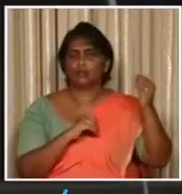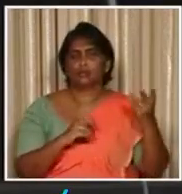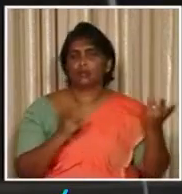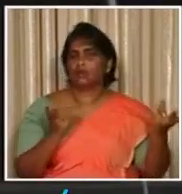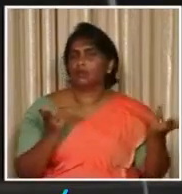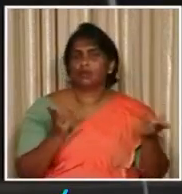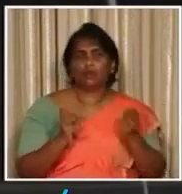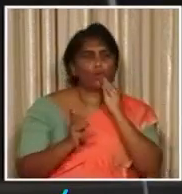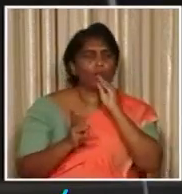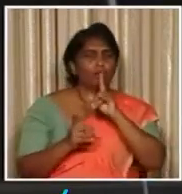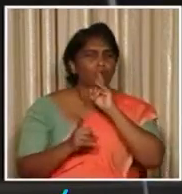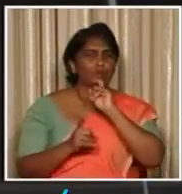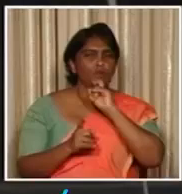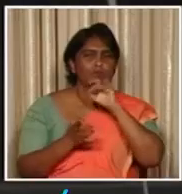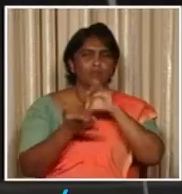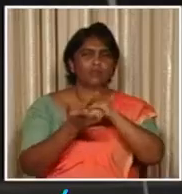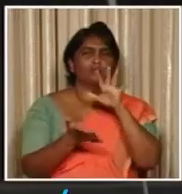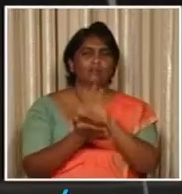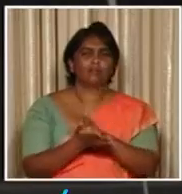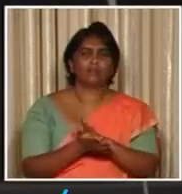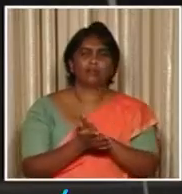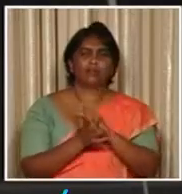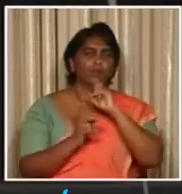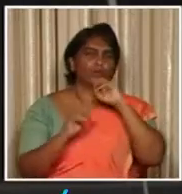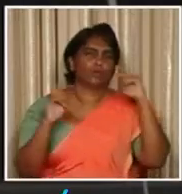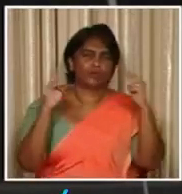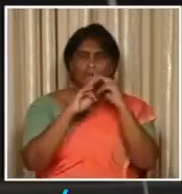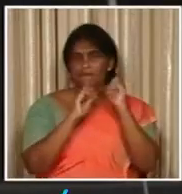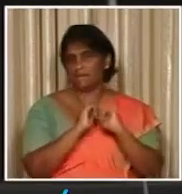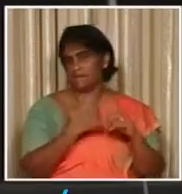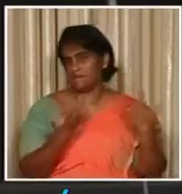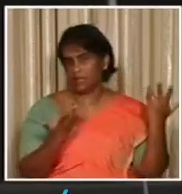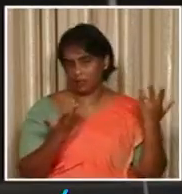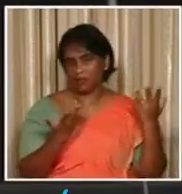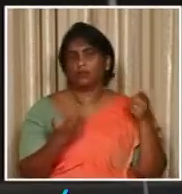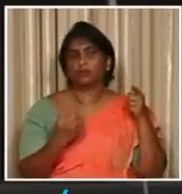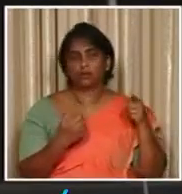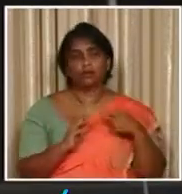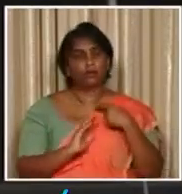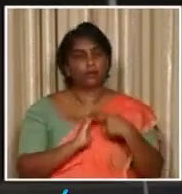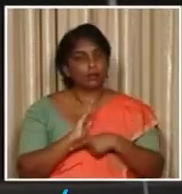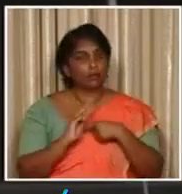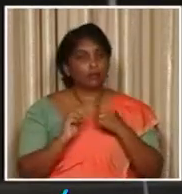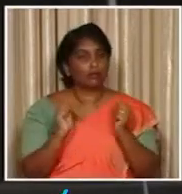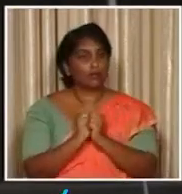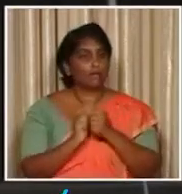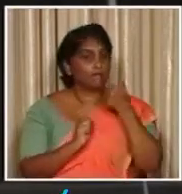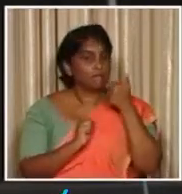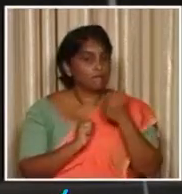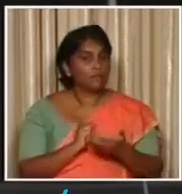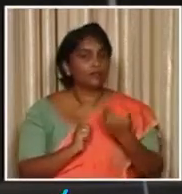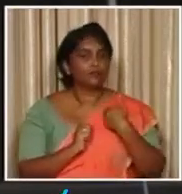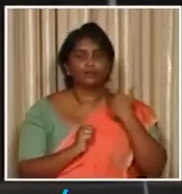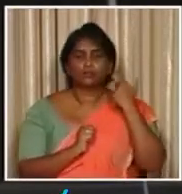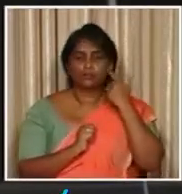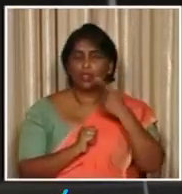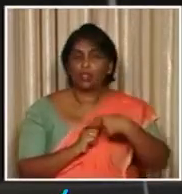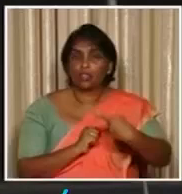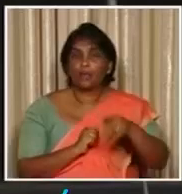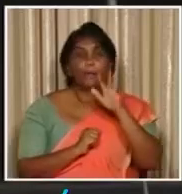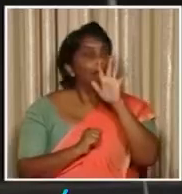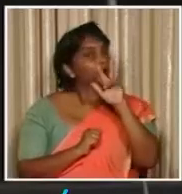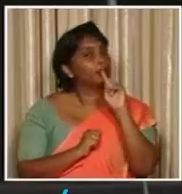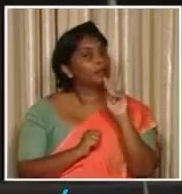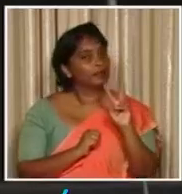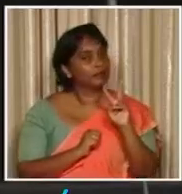එහෙමනම් තීන්දුව දීලා අධිකරණයක් වැඩක් නැහැ ඒකින්ද රටකට වැඩගත් අපි දන්නවා අර දින 52